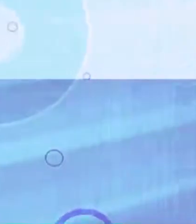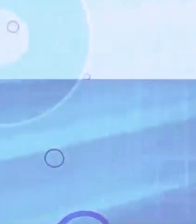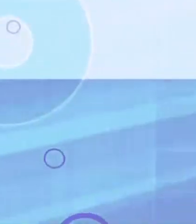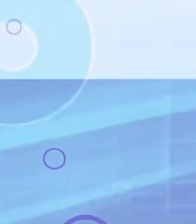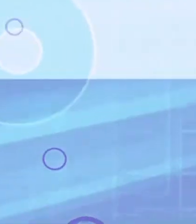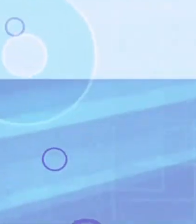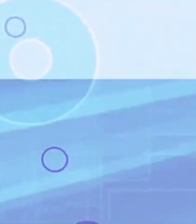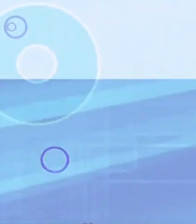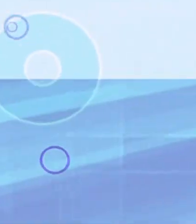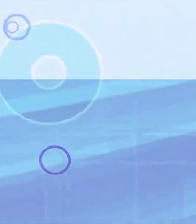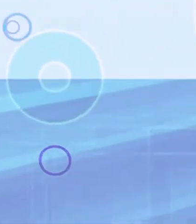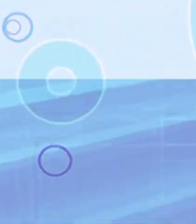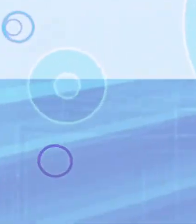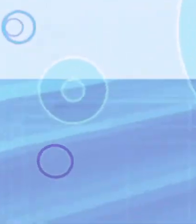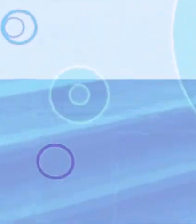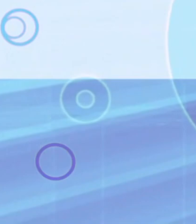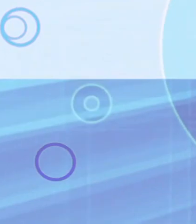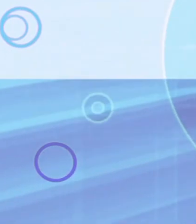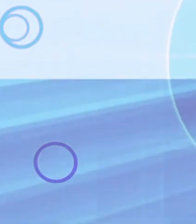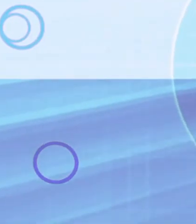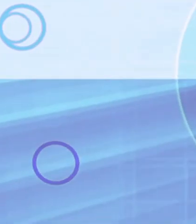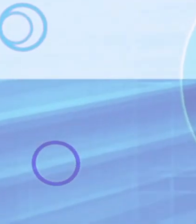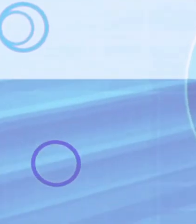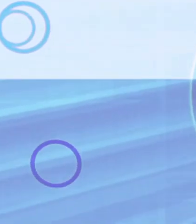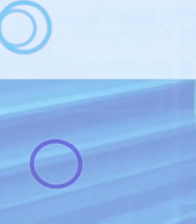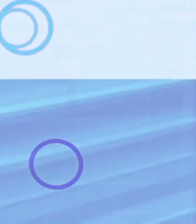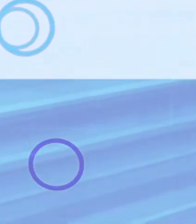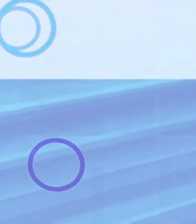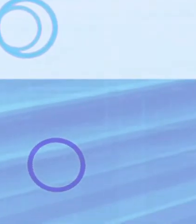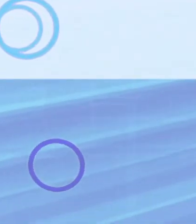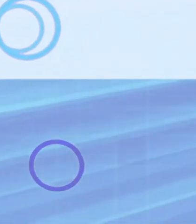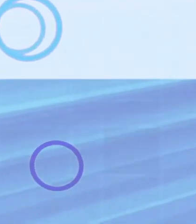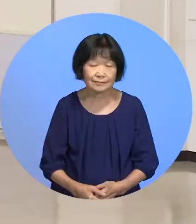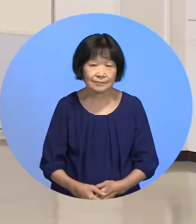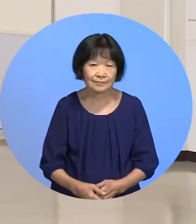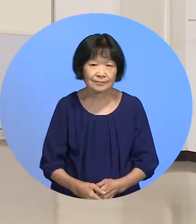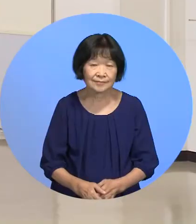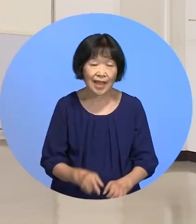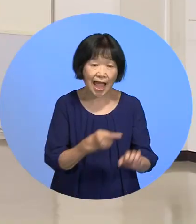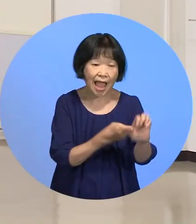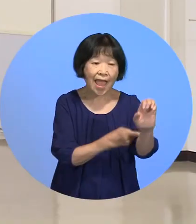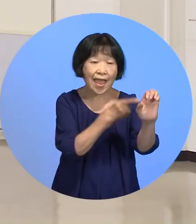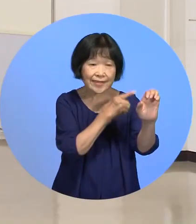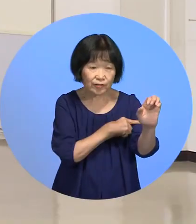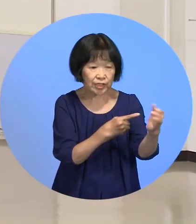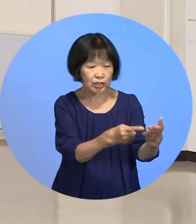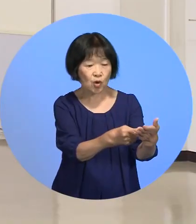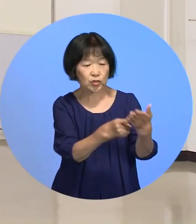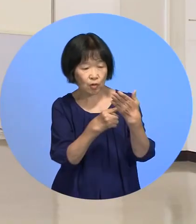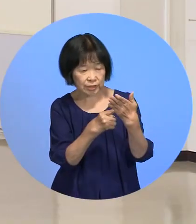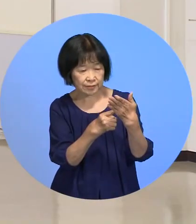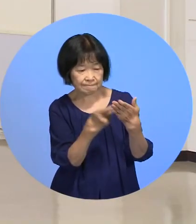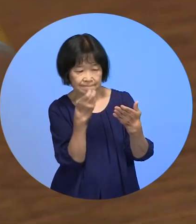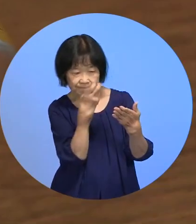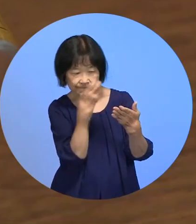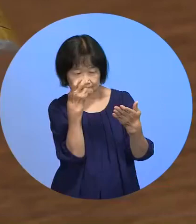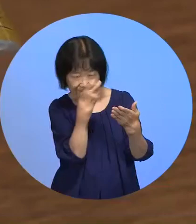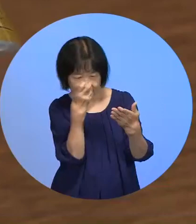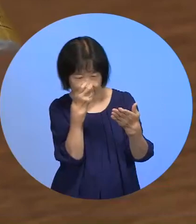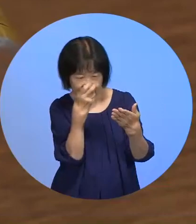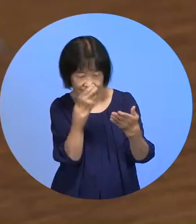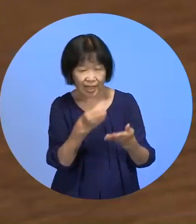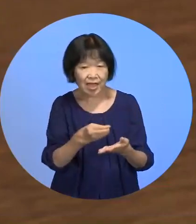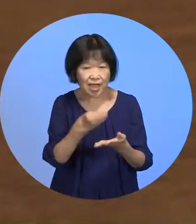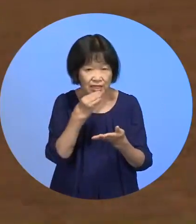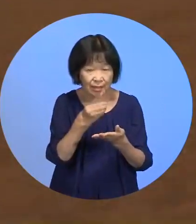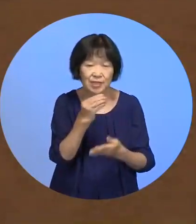嗜好品を摂りすぎるのはどうしたらいいのでしょうか。 エネルギー表示を必ず確認して食